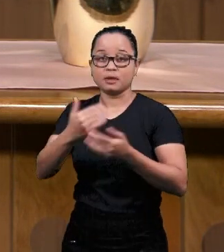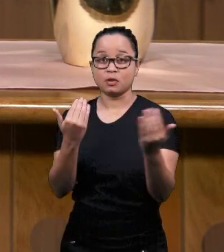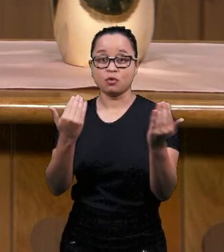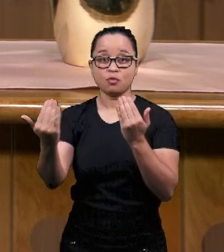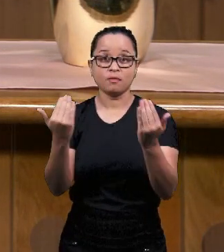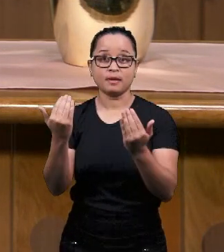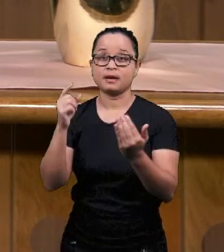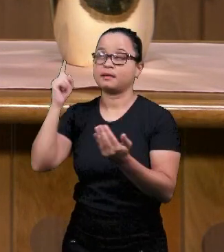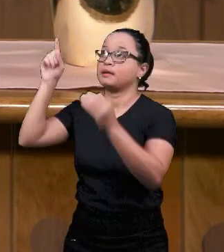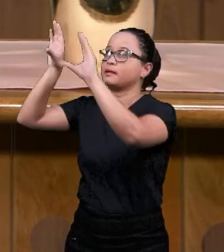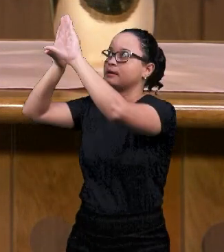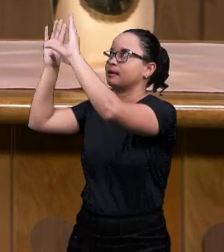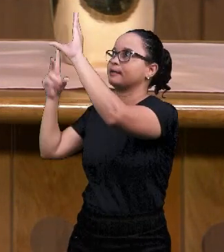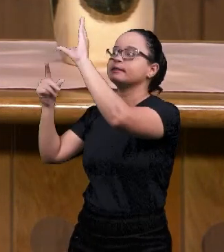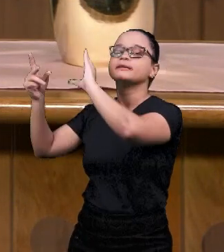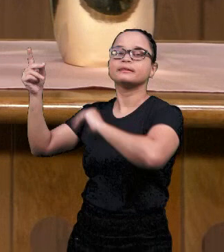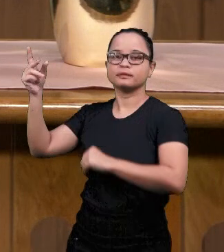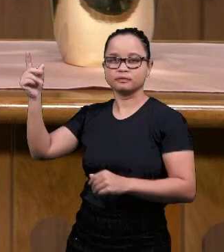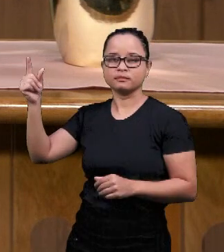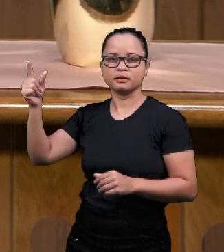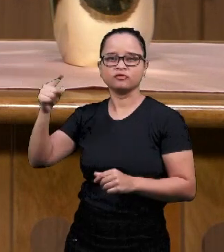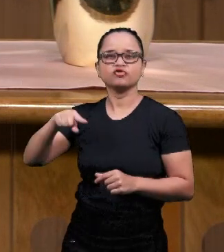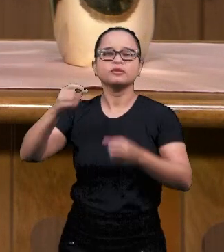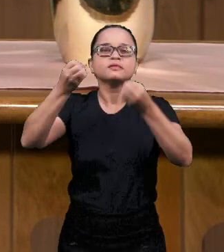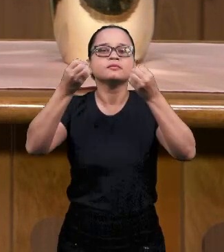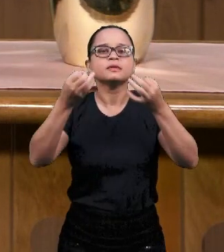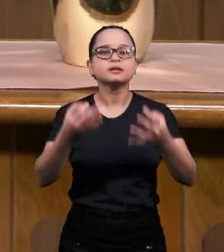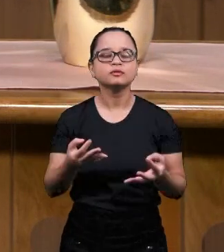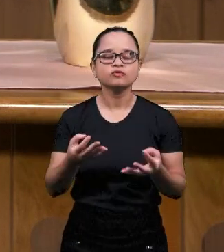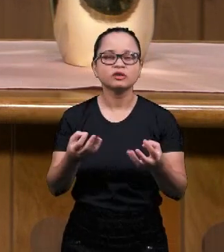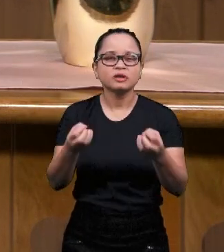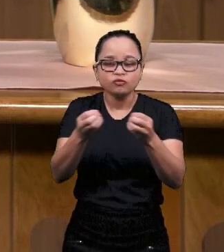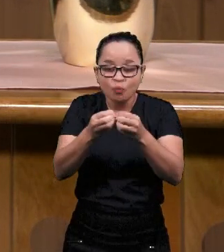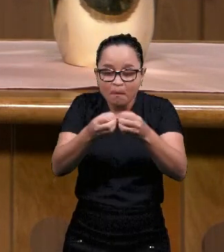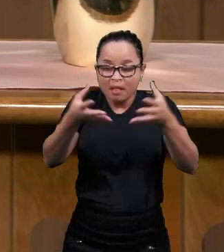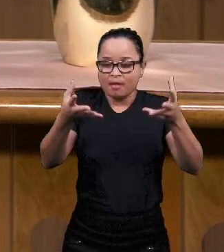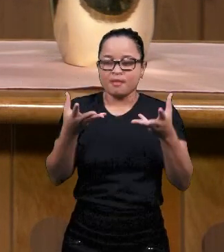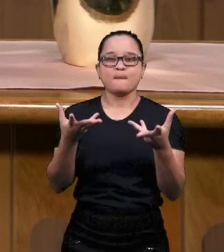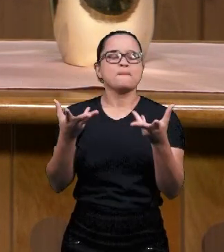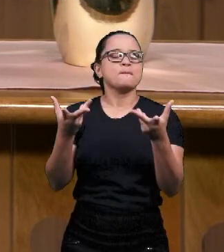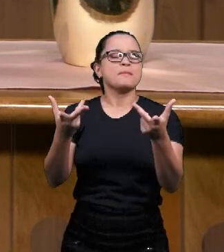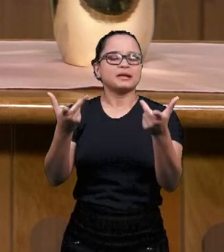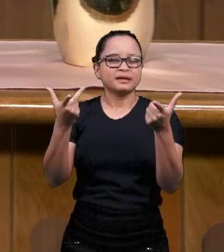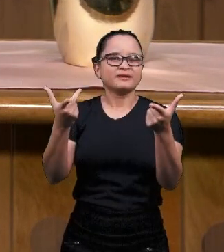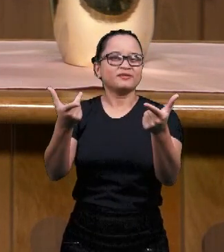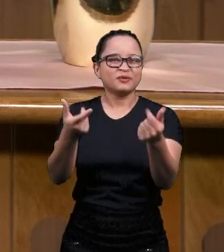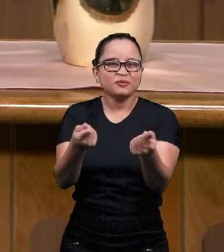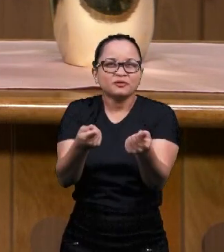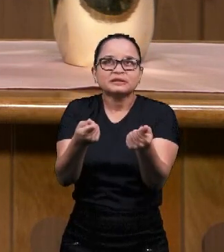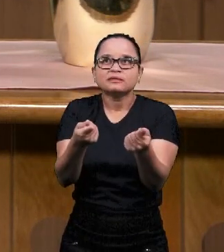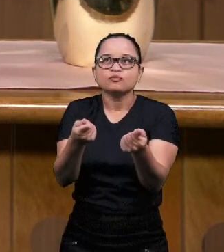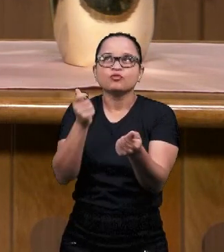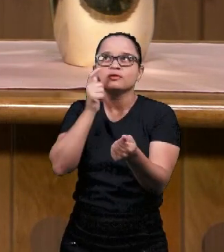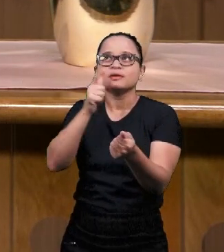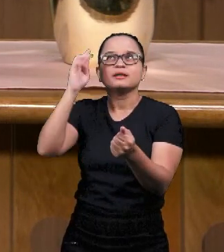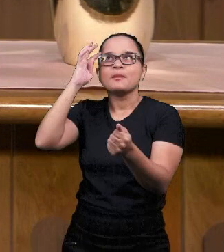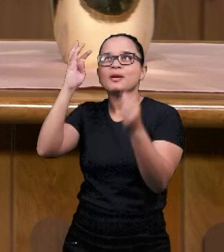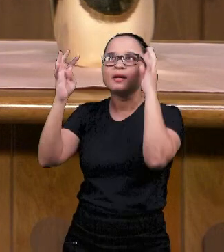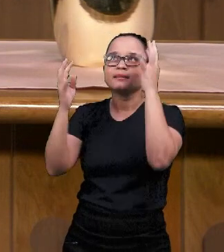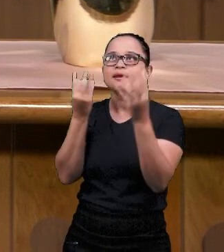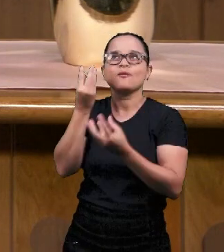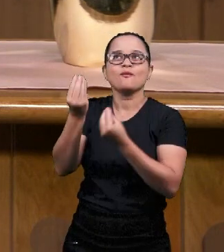Он сравнивает с Царствием Небесным, Он говорит о чем-то таком великом и чудном,